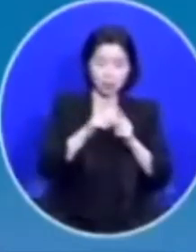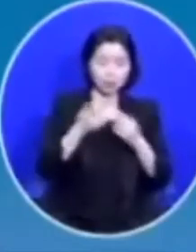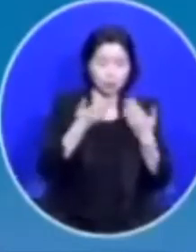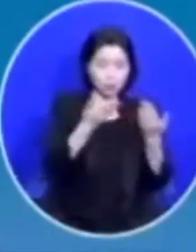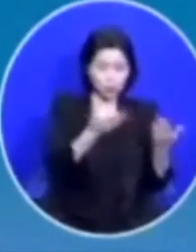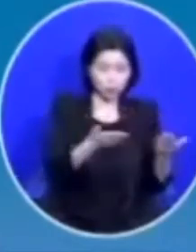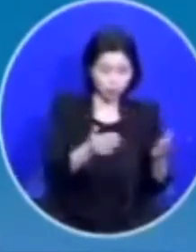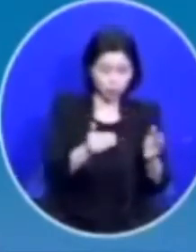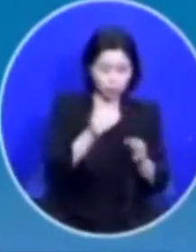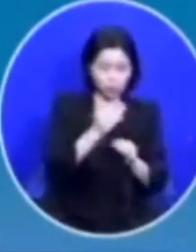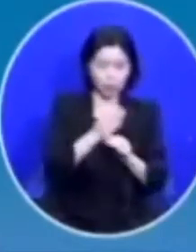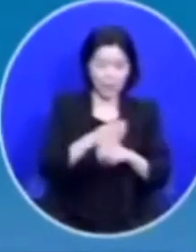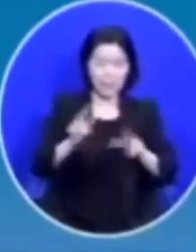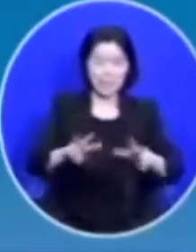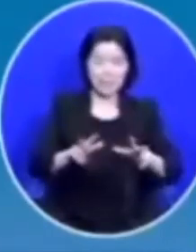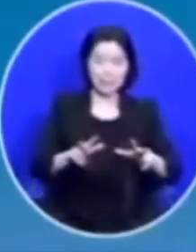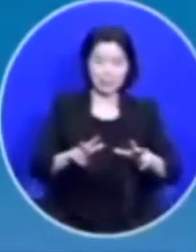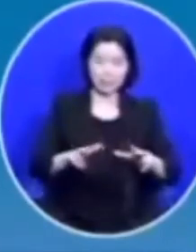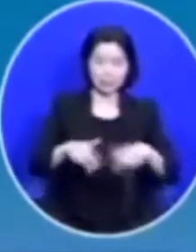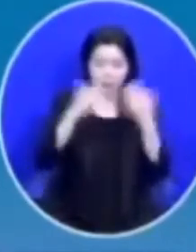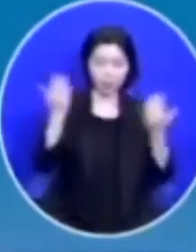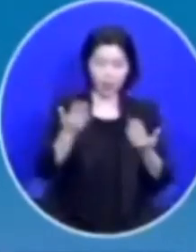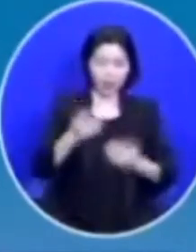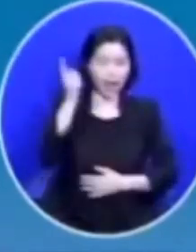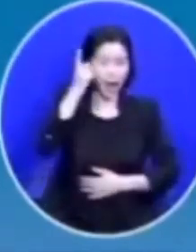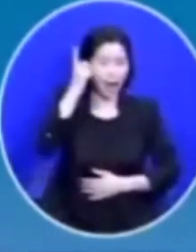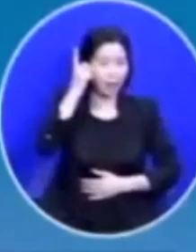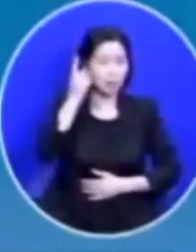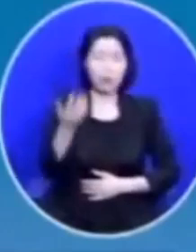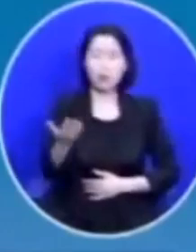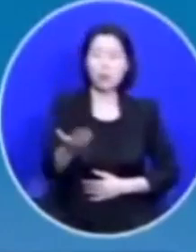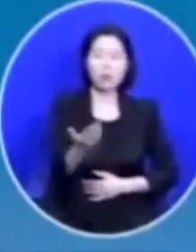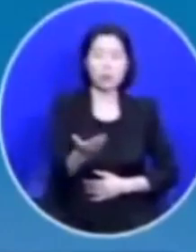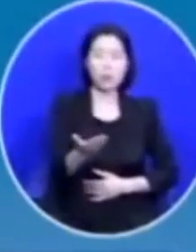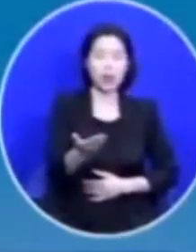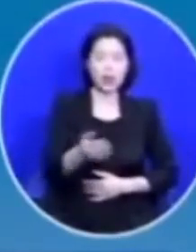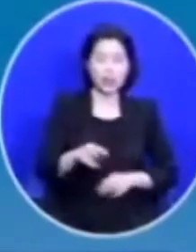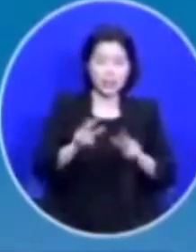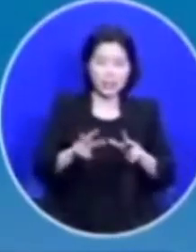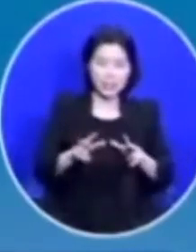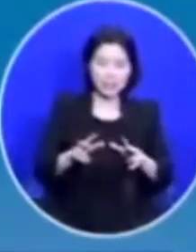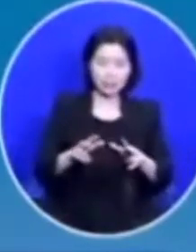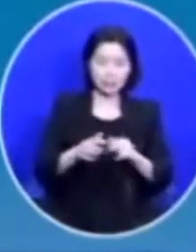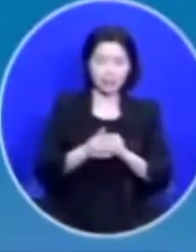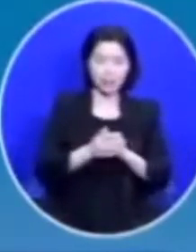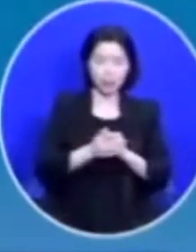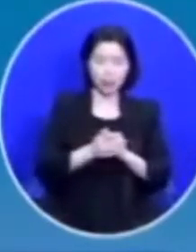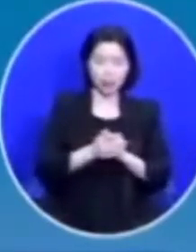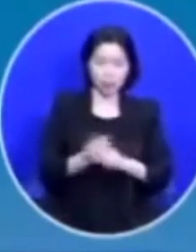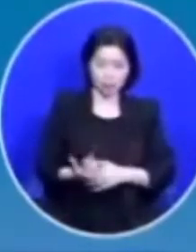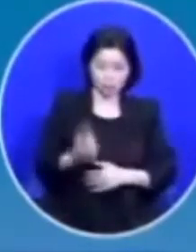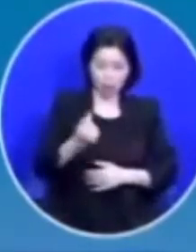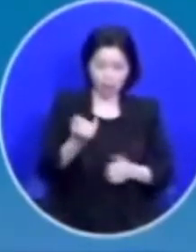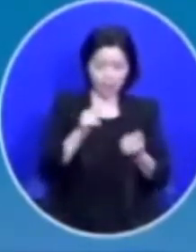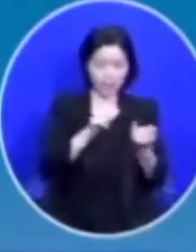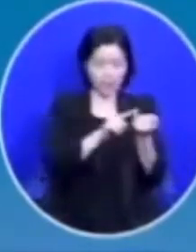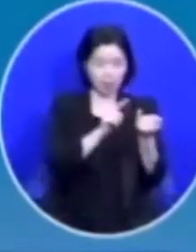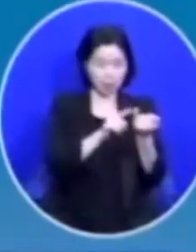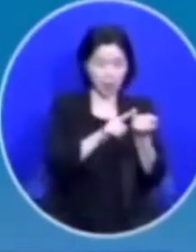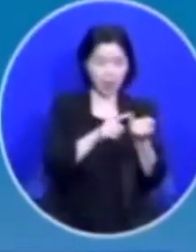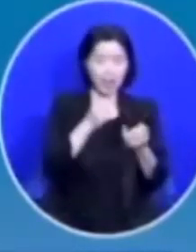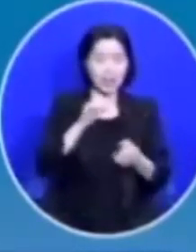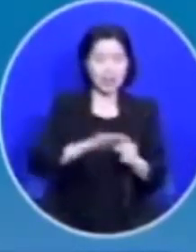지금 다 휴대폰 다 꺼내세요 그리고 지금 아내에게 사랑한다는 고백을 전화로